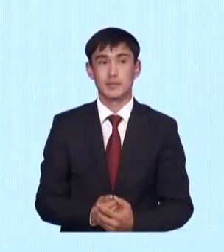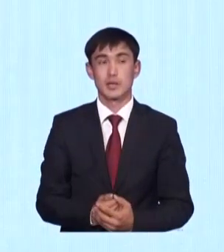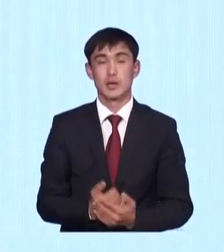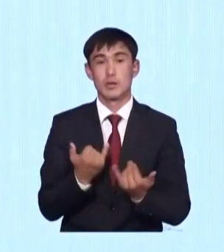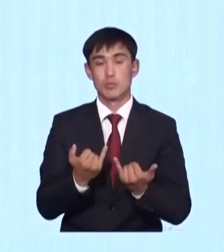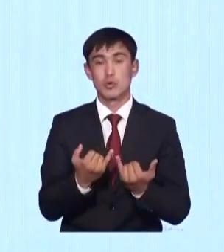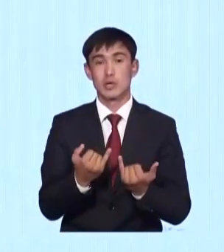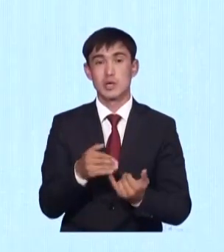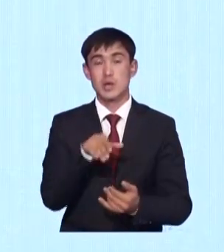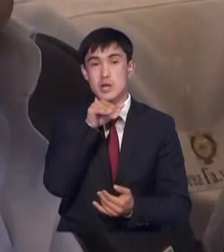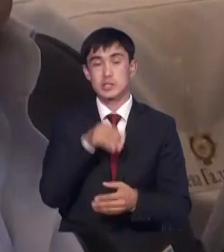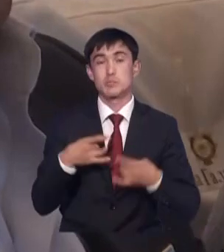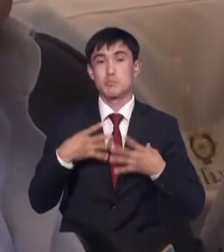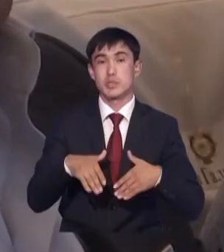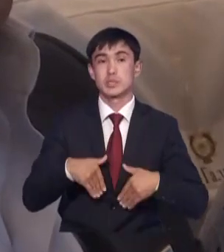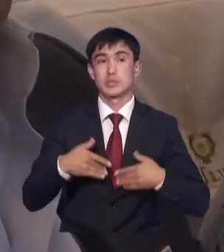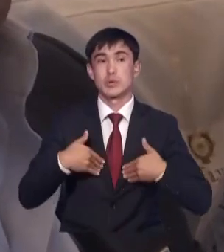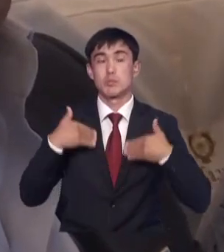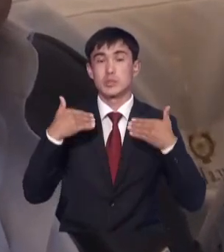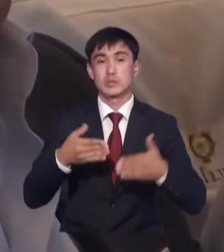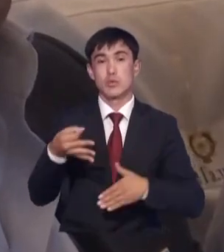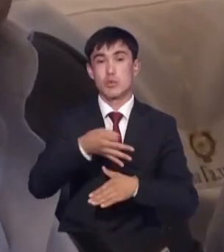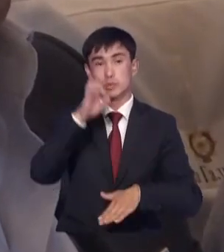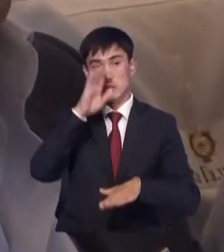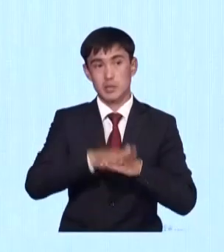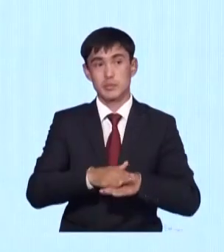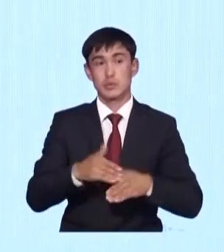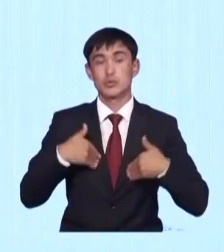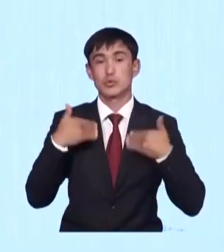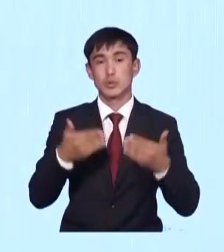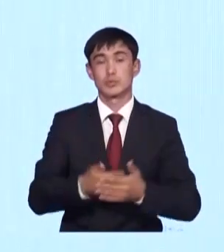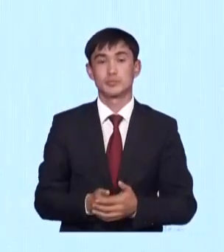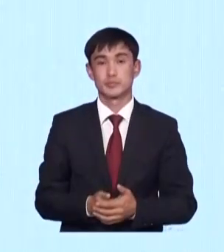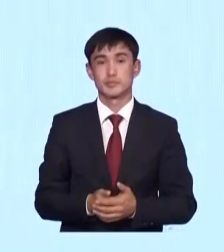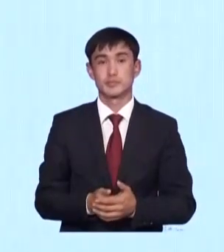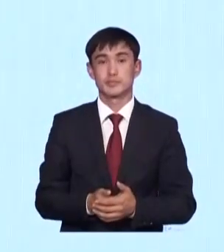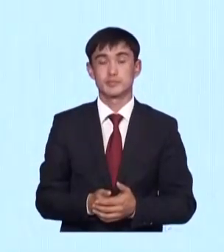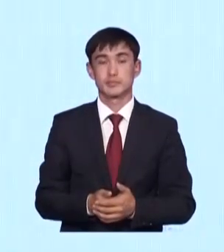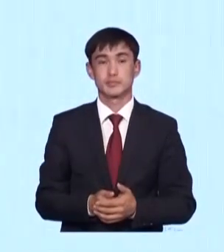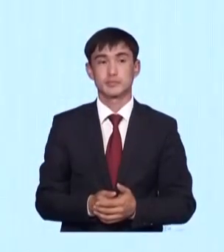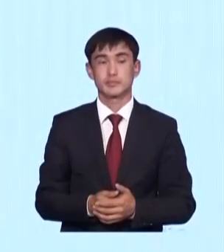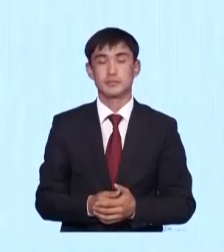осы бүгінгі кәсіби мерекелеріңізмен облыс әкімінің құттықтауын қабыл алыңыз.